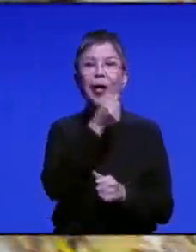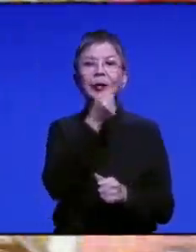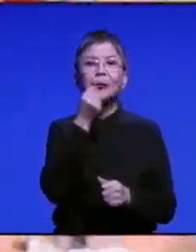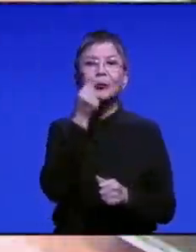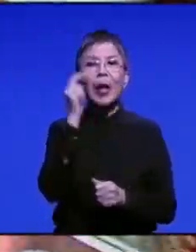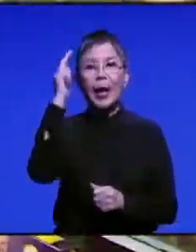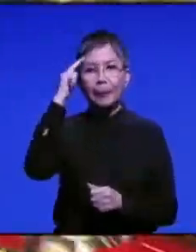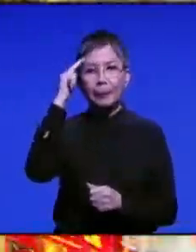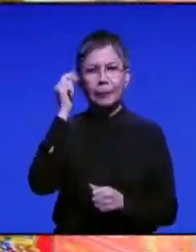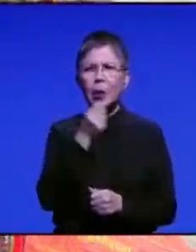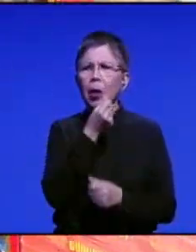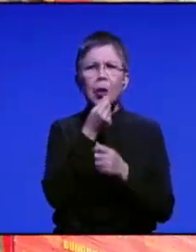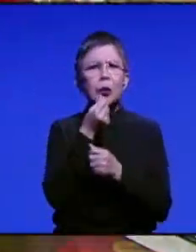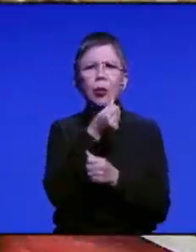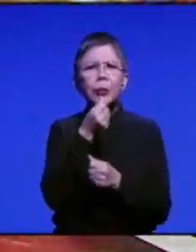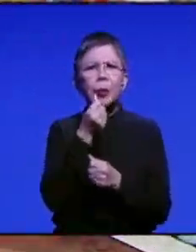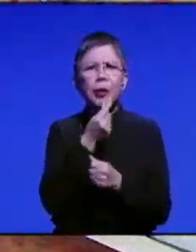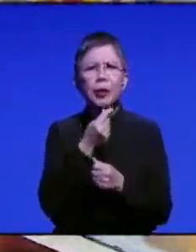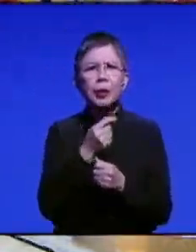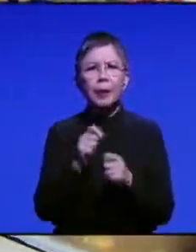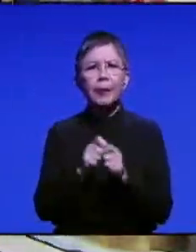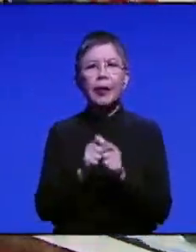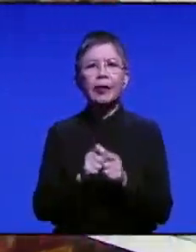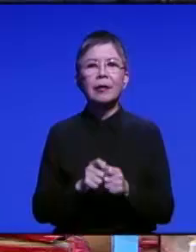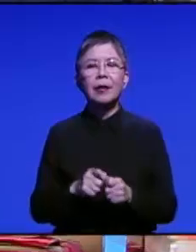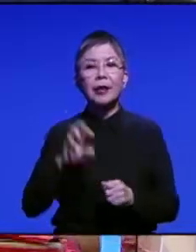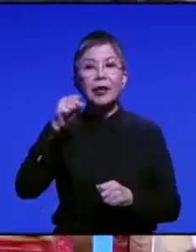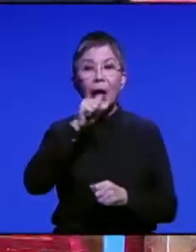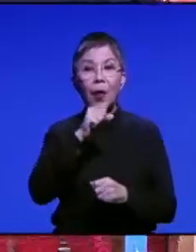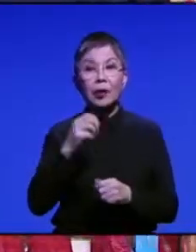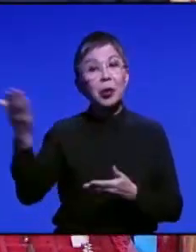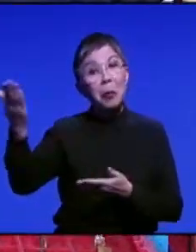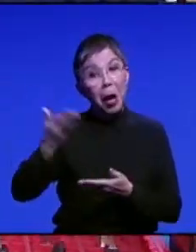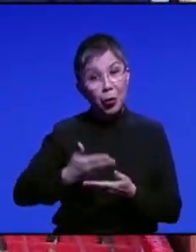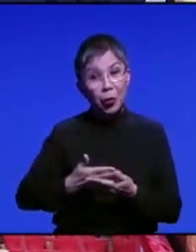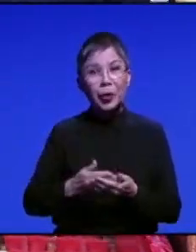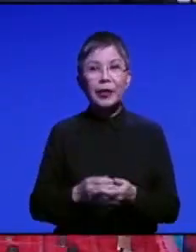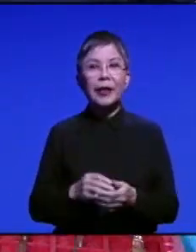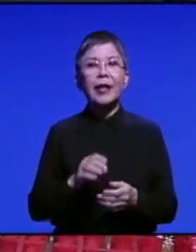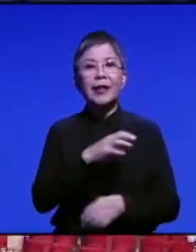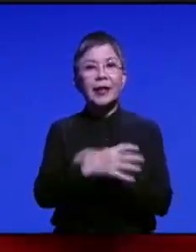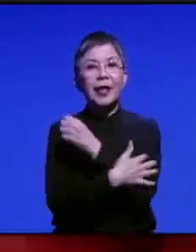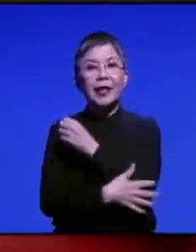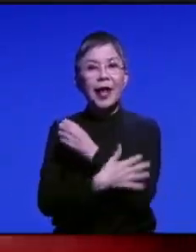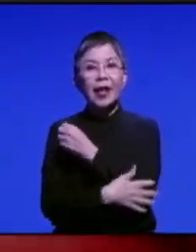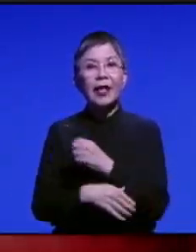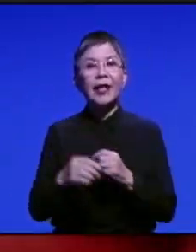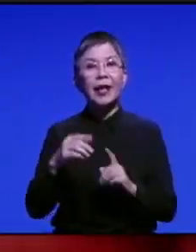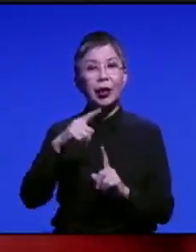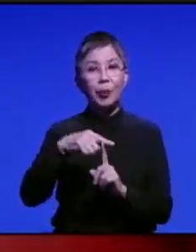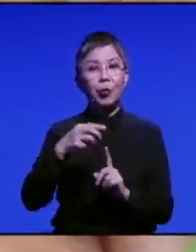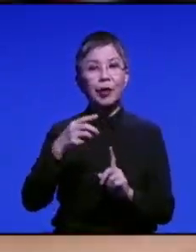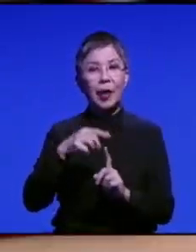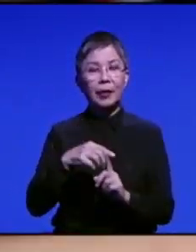Arab. Sebenarnya lipstik Hare ini diproduksi di Taiwan, kemudian diimpor oleh berbagai negara di Timur Tengah. Lipstik ini